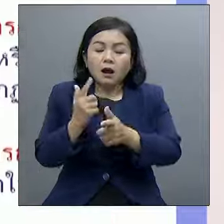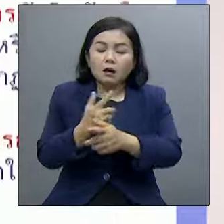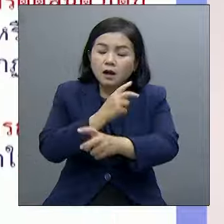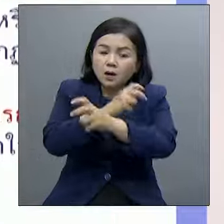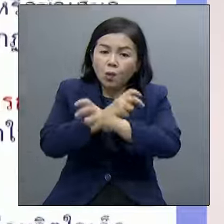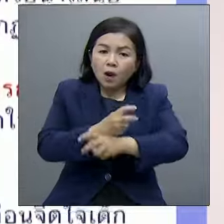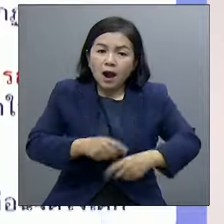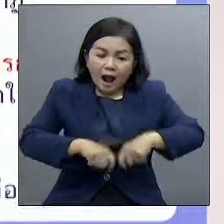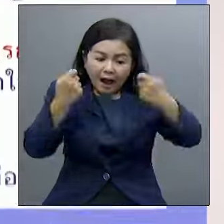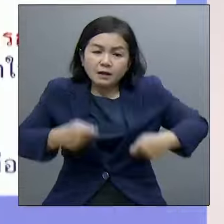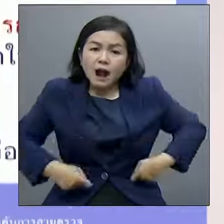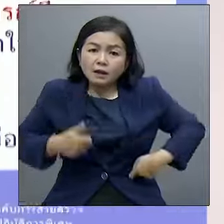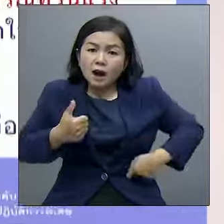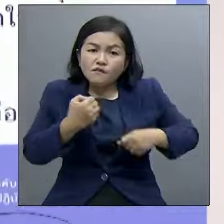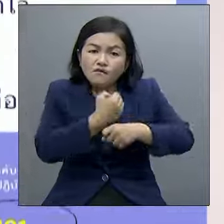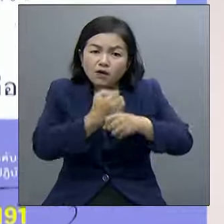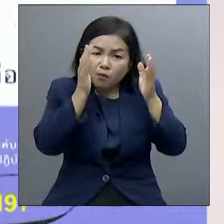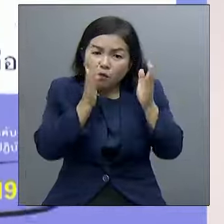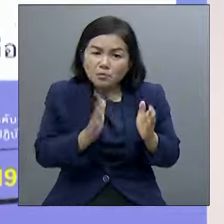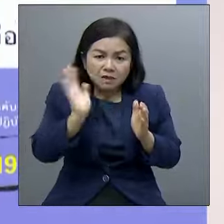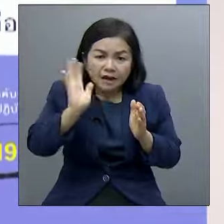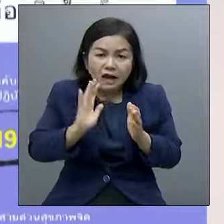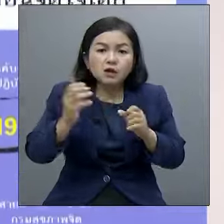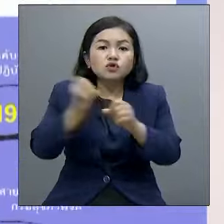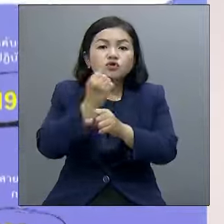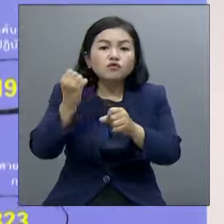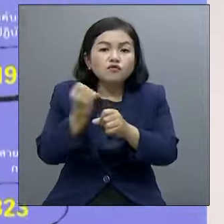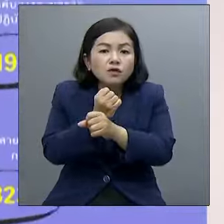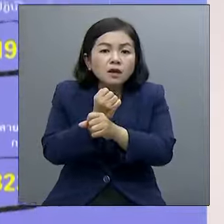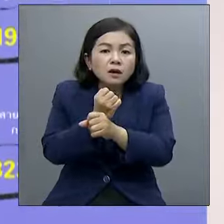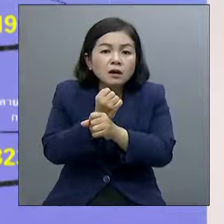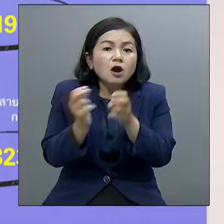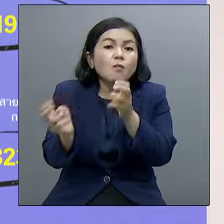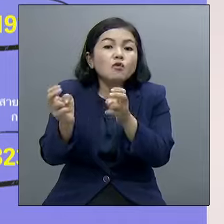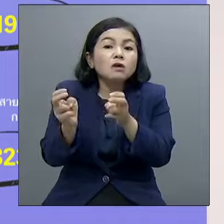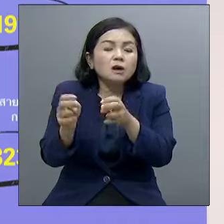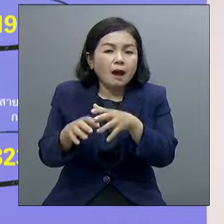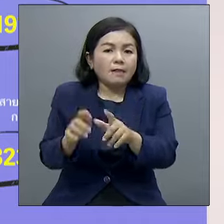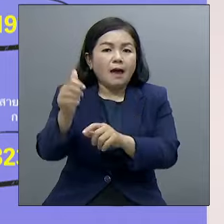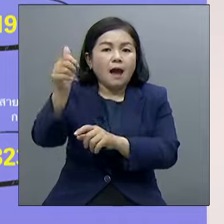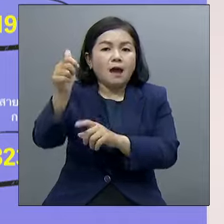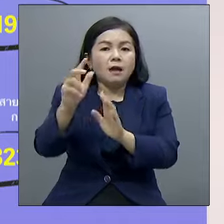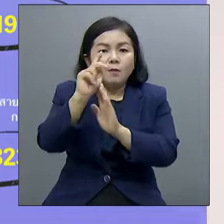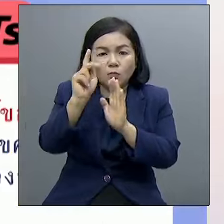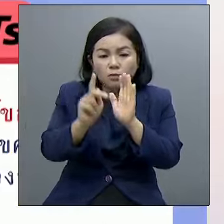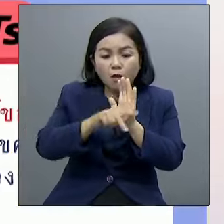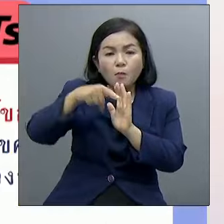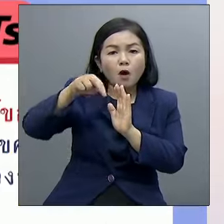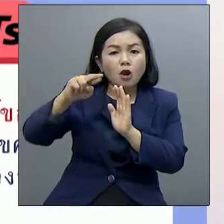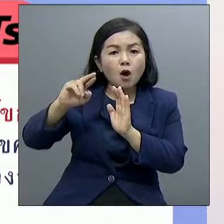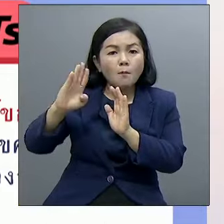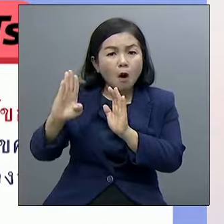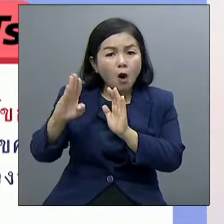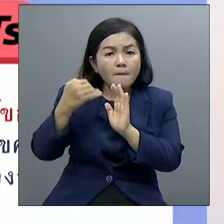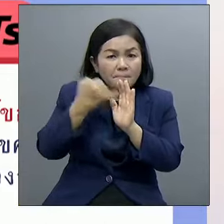ย ถูกครับเนี่ยไอ้ตรงนี้ไอ้คนนี้มันมีโอกาสที่จะมีความผิดเนี่ยอันนี้อาจจะไม่ใช่แค่ทางพรบคุ้มครองเด็กแล้วแต่อาจจะผิดอาญา